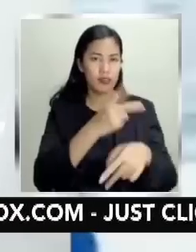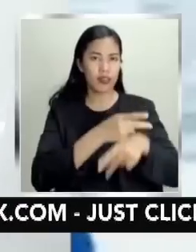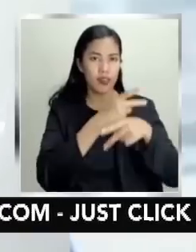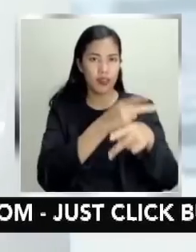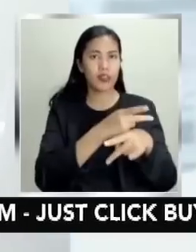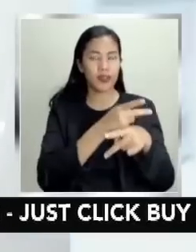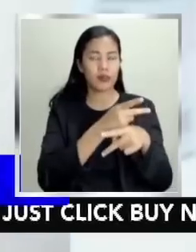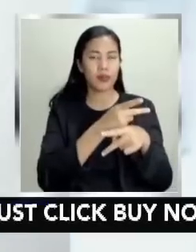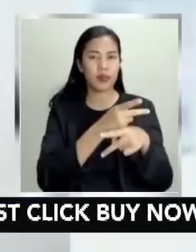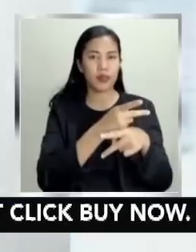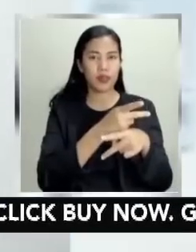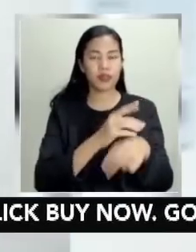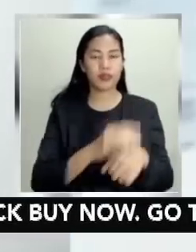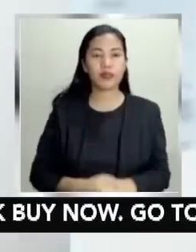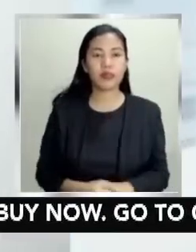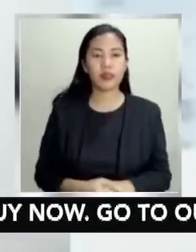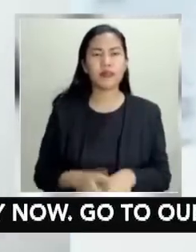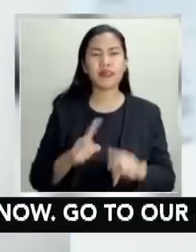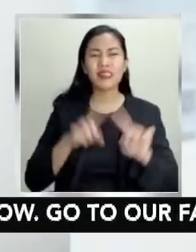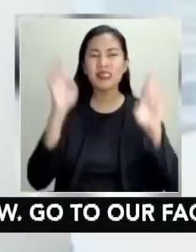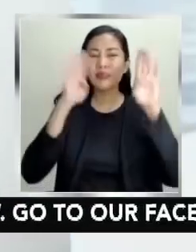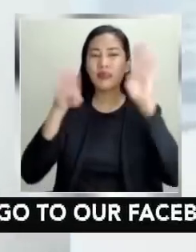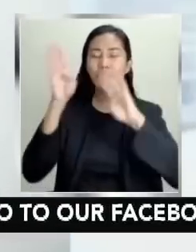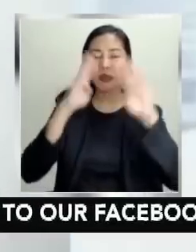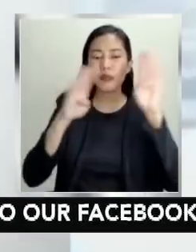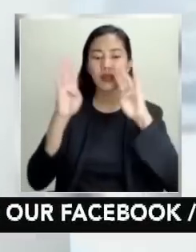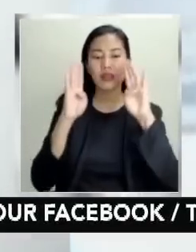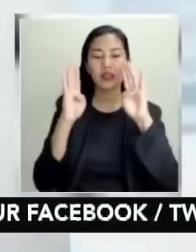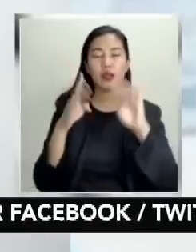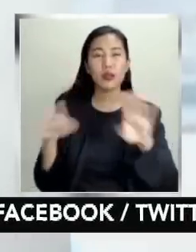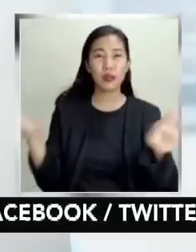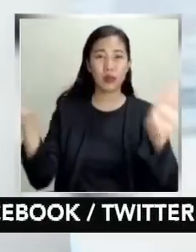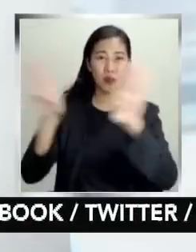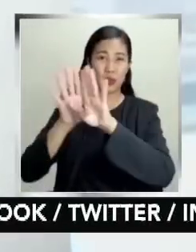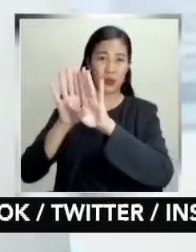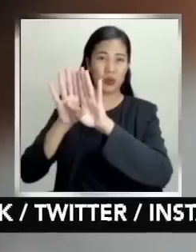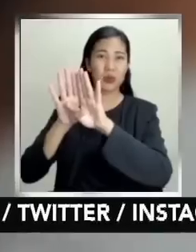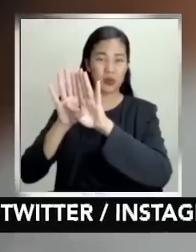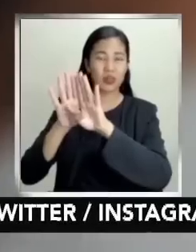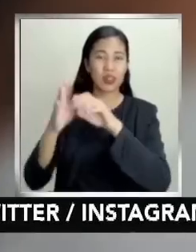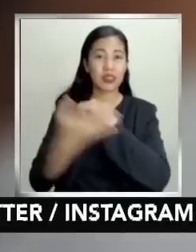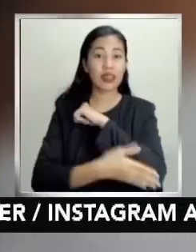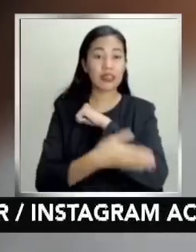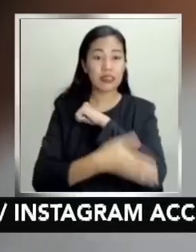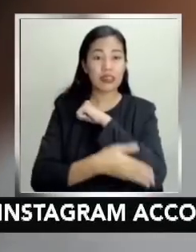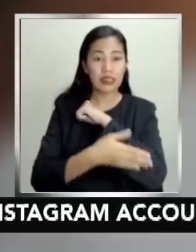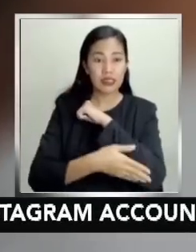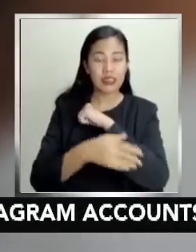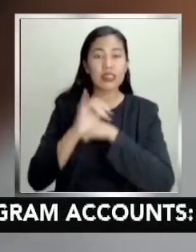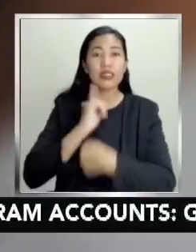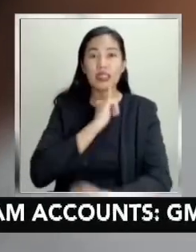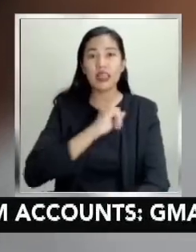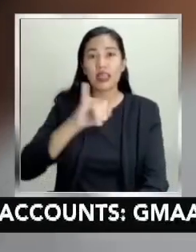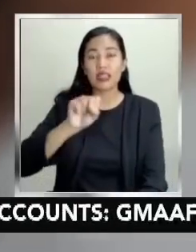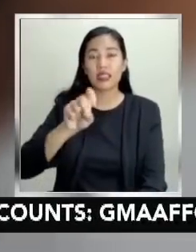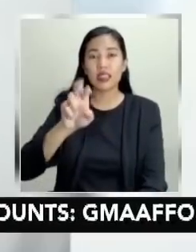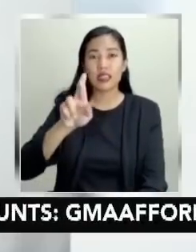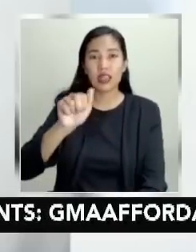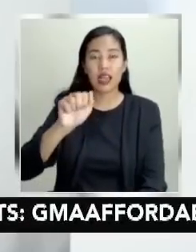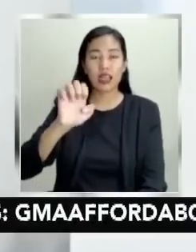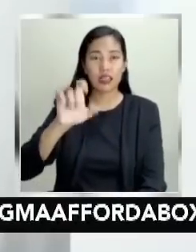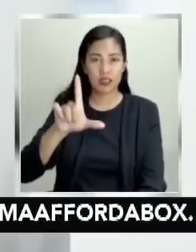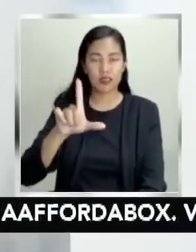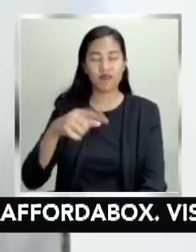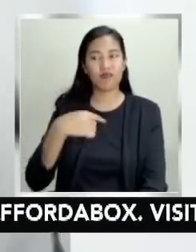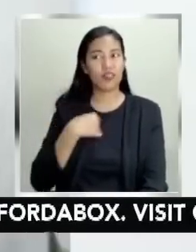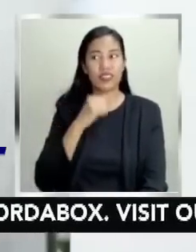na balita, nag-close po ang Israel ngayon for caregiver. Hindi po tayo napasama sa mga napili, kaya naghahanap po